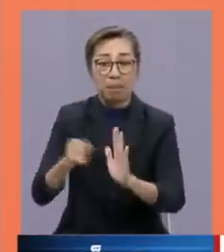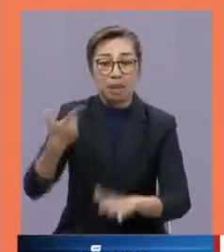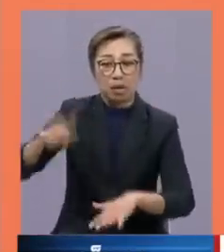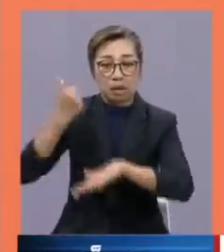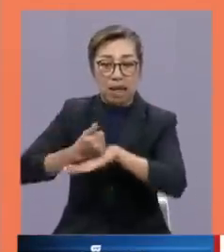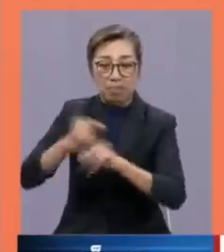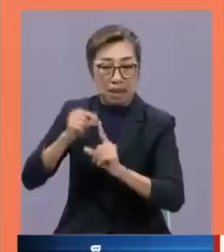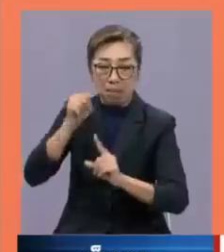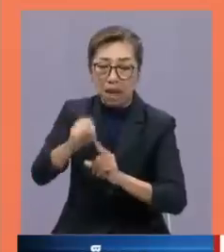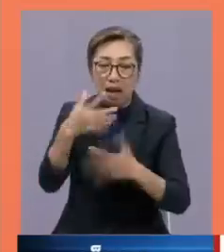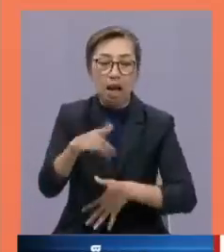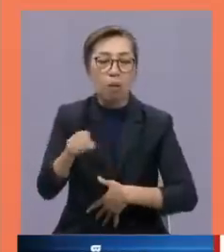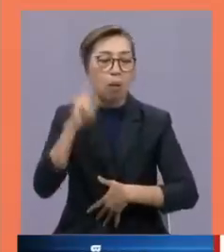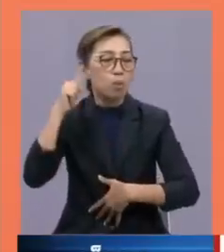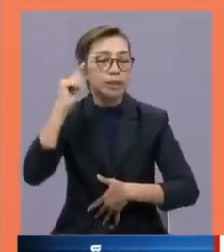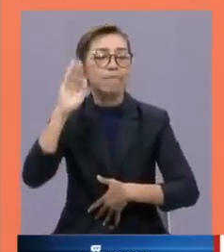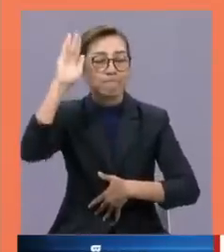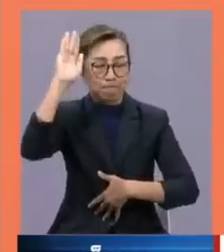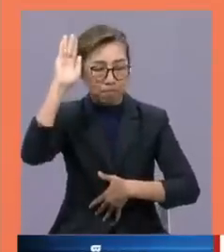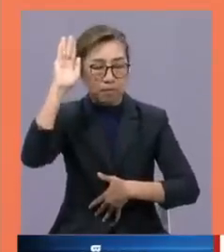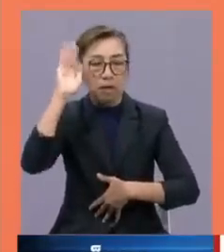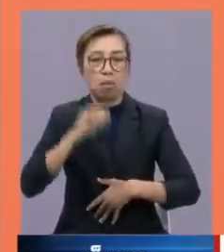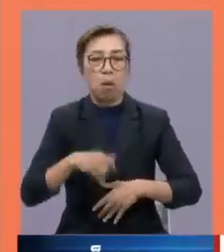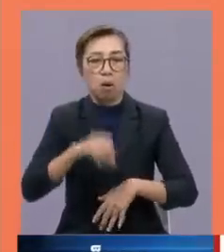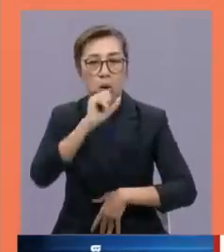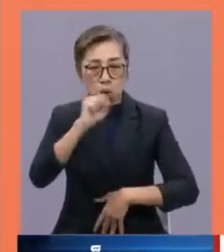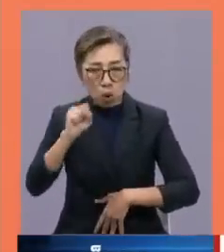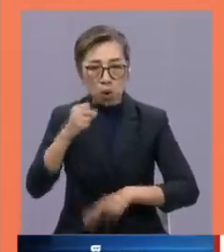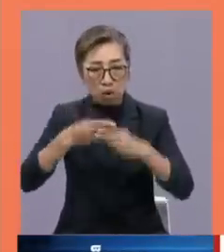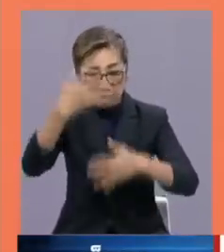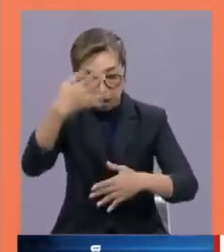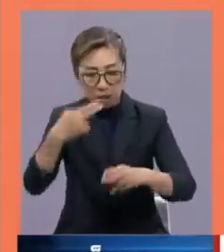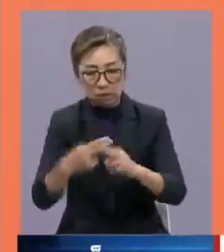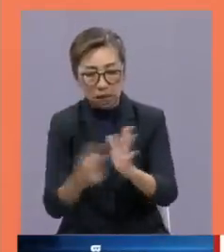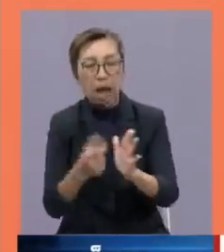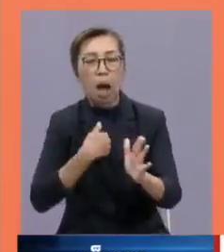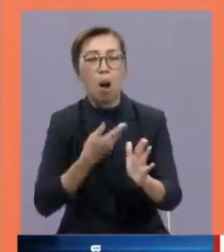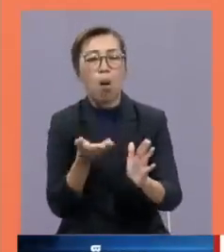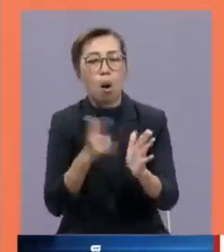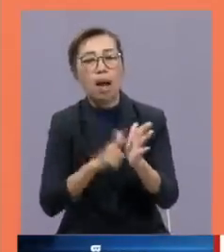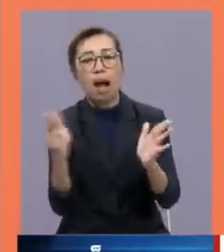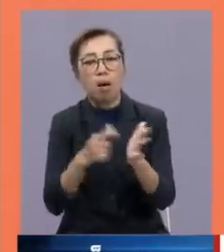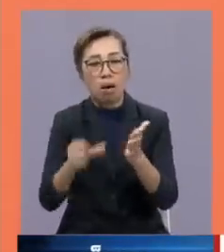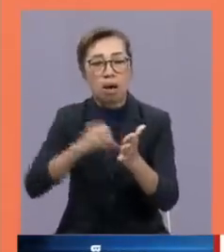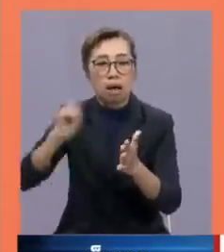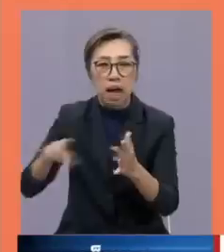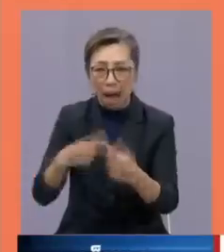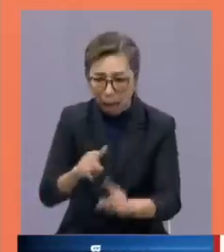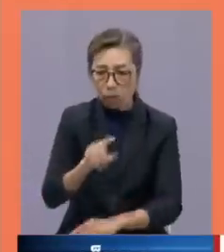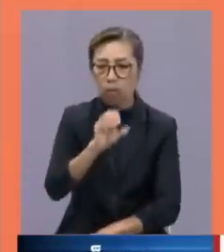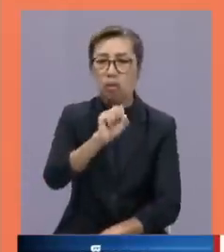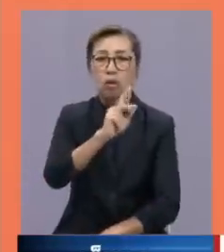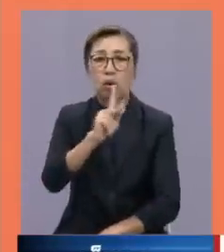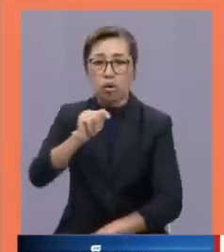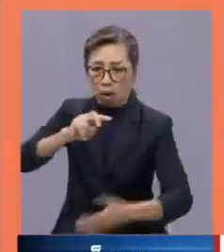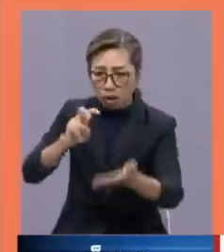โดยข้าราชการระดับสูงก็ให้ความเห็นในเรื่องนี้กล่าวถึงกรณีนางสาวณฐีพัฒน์ว่าเหตุที่ยังมีชื่อของตนเพ